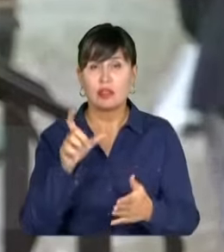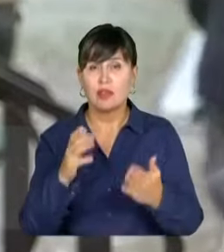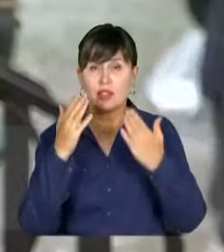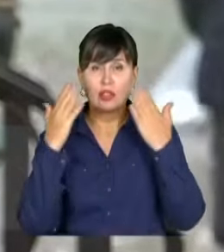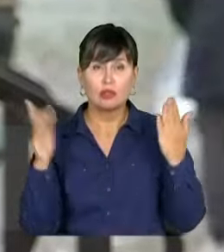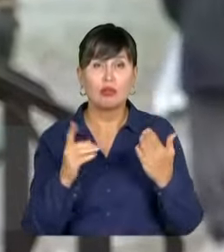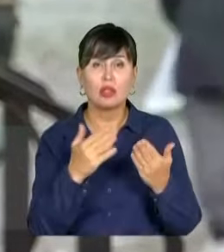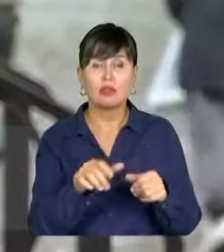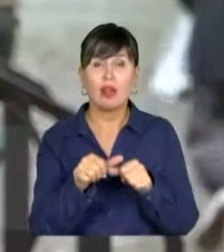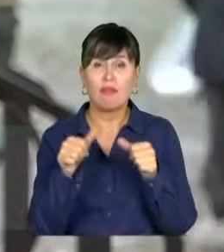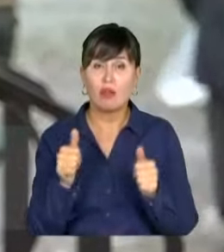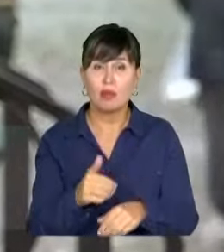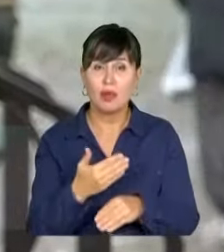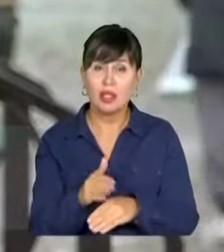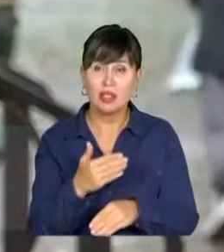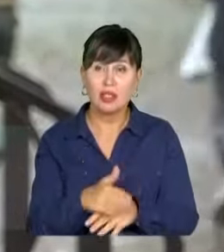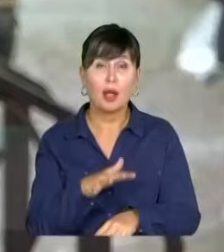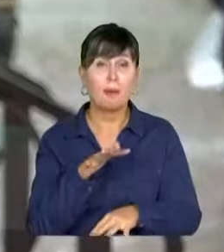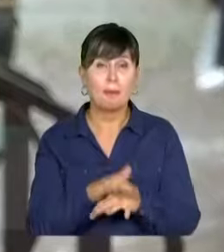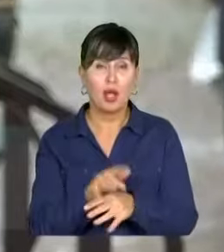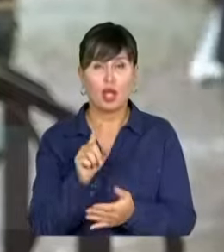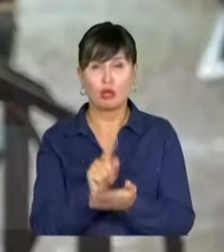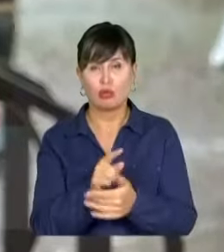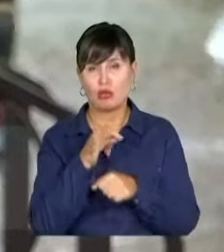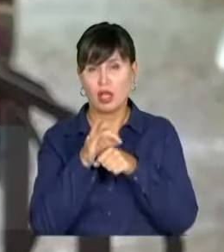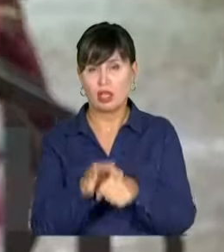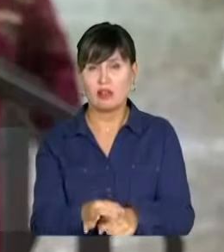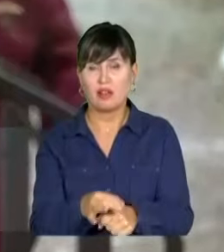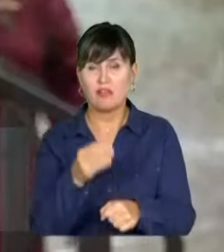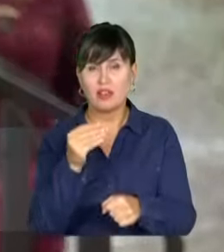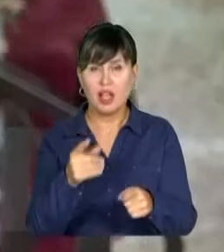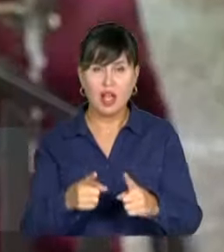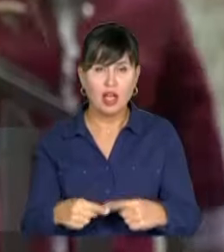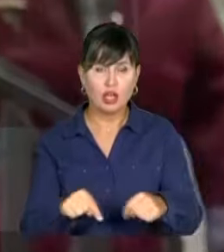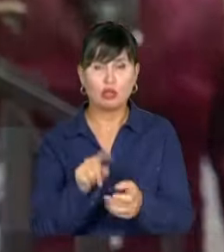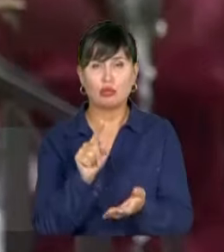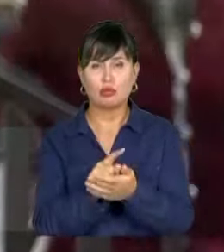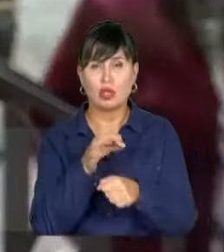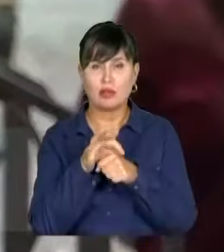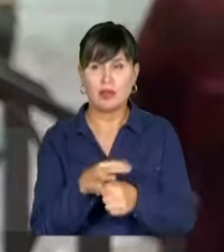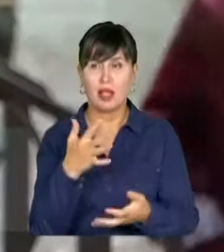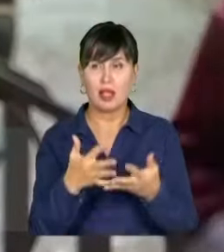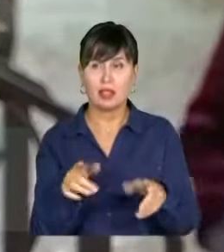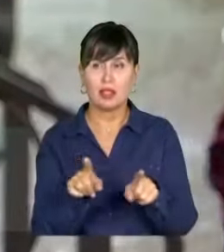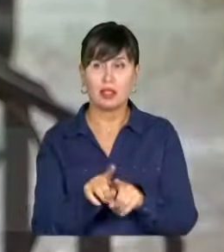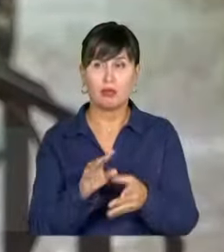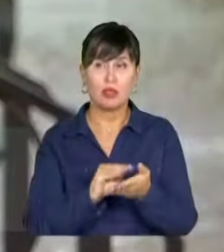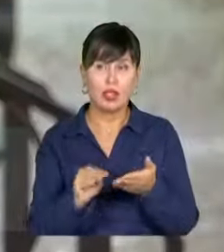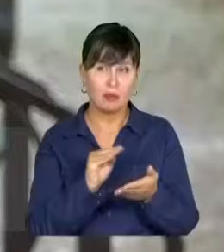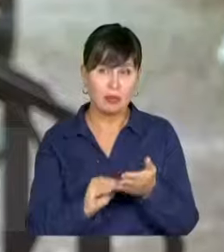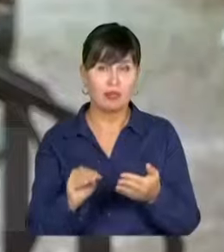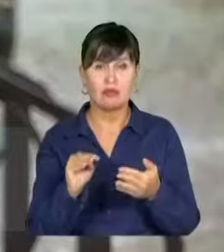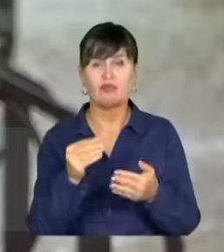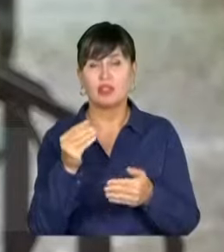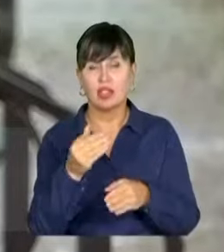него оформили кредиты, то банк должен нести ответственность, финансовая организация должна нести ответственность. Если так будет написано, тогда